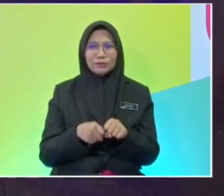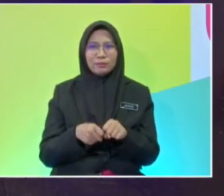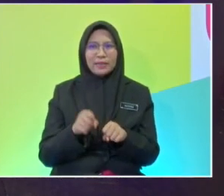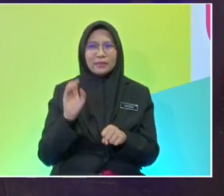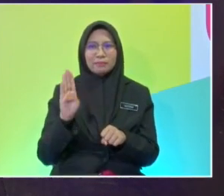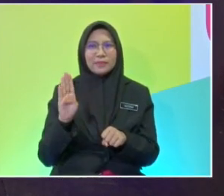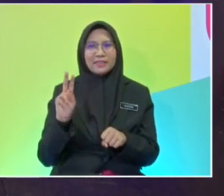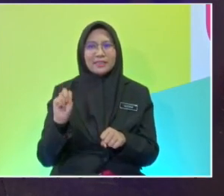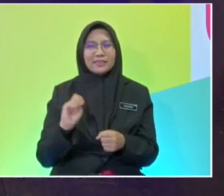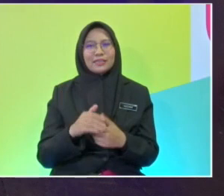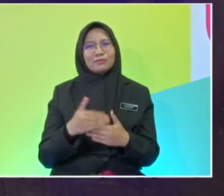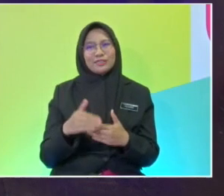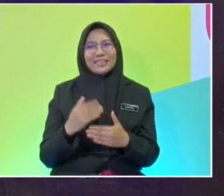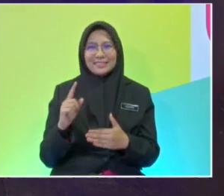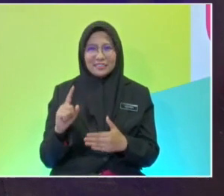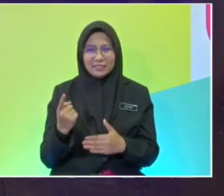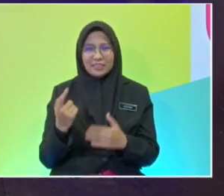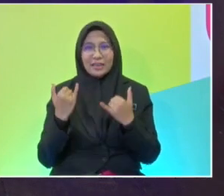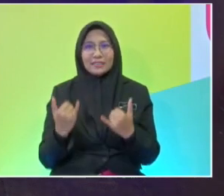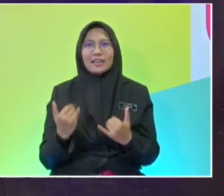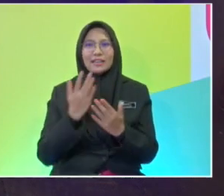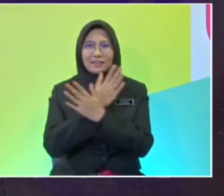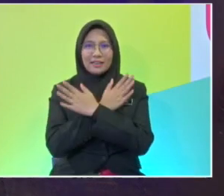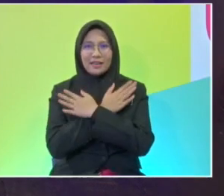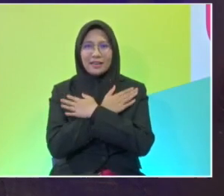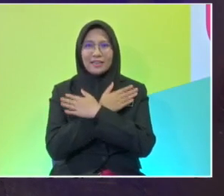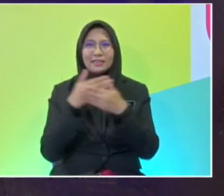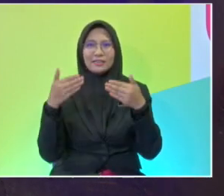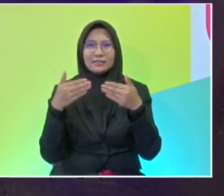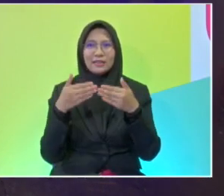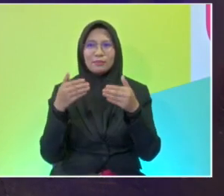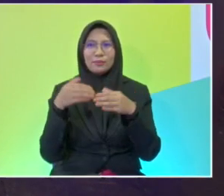jadi kita akan bersama kami